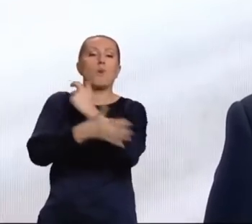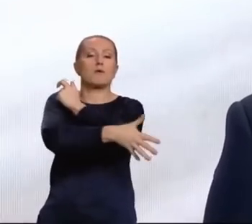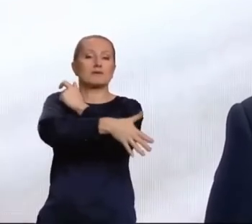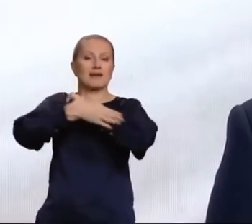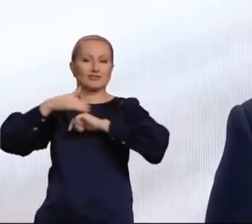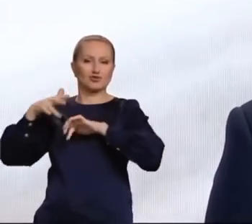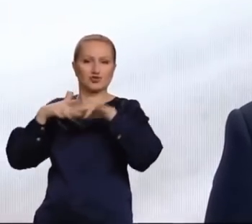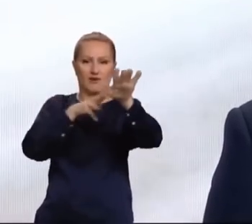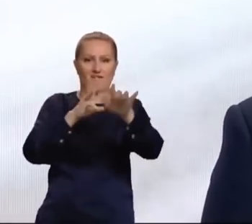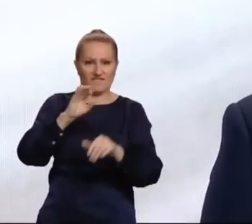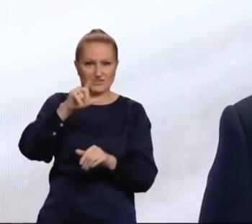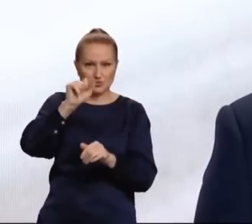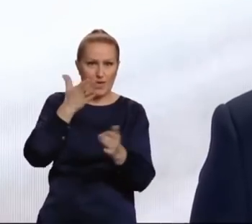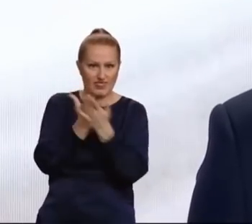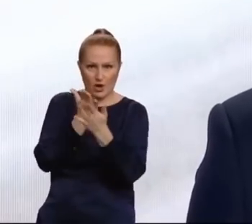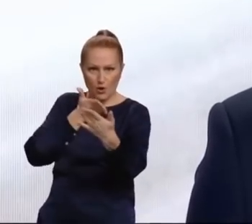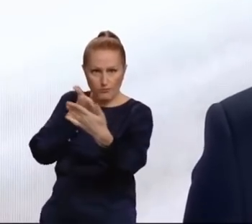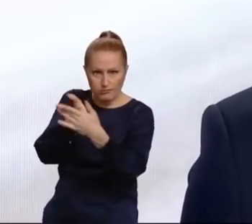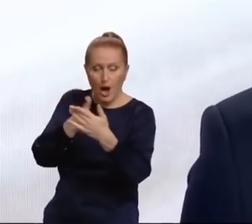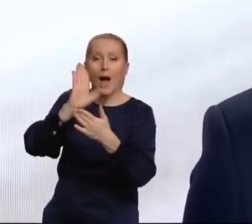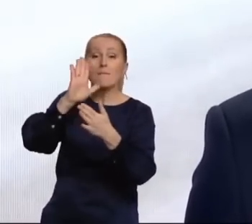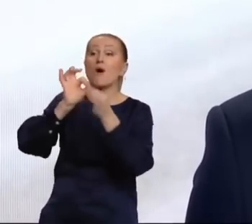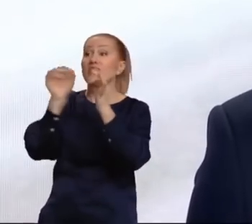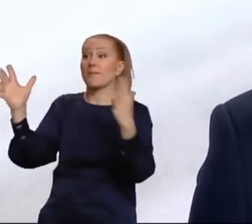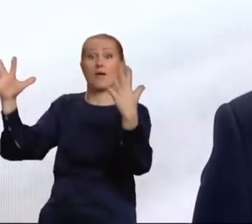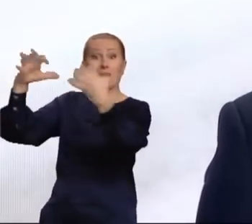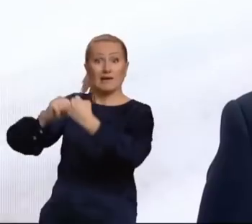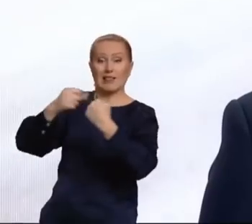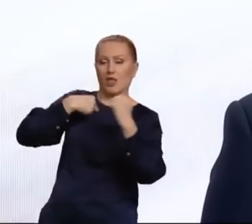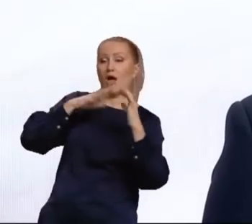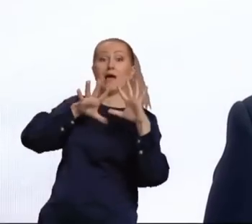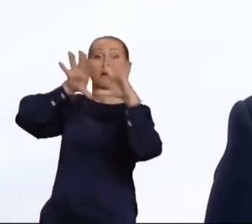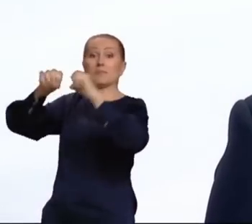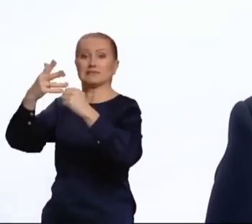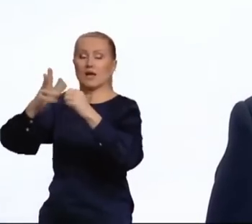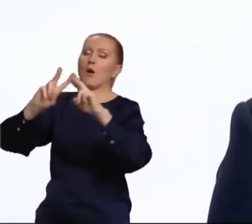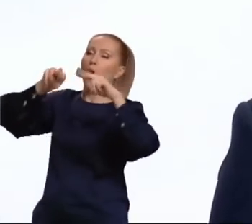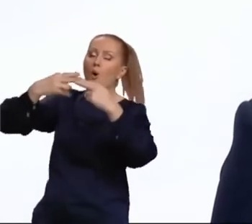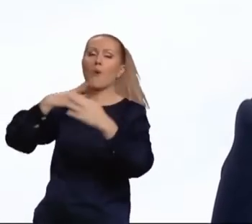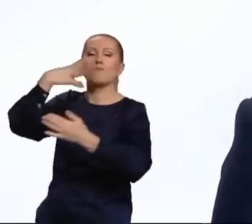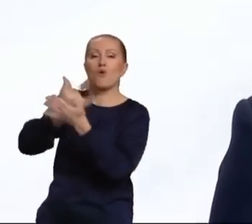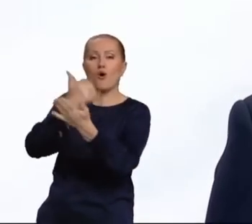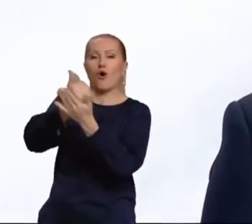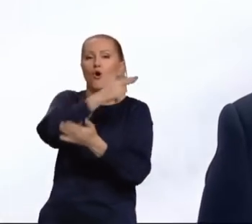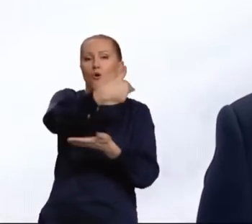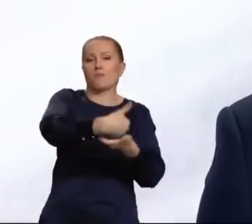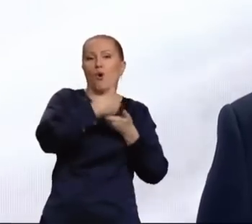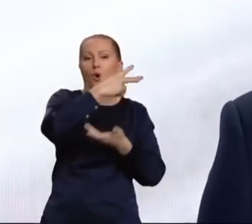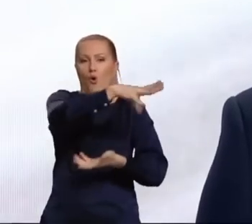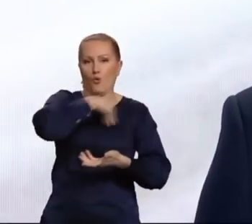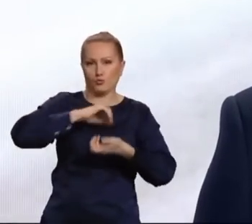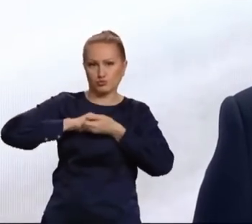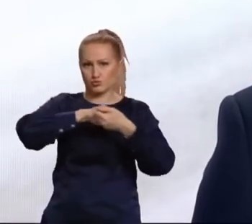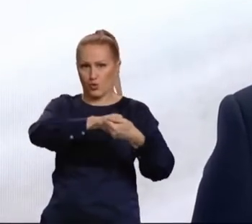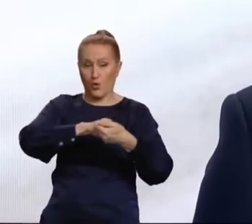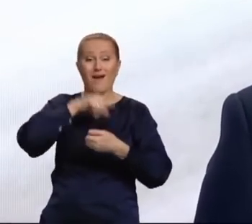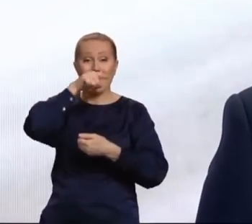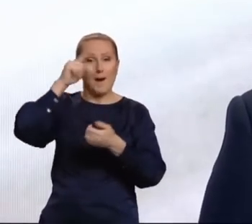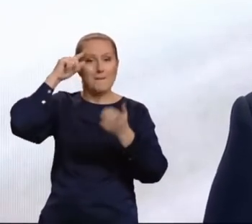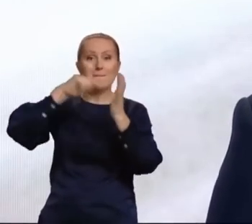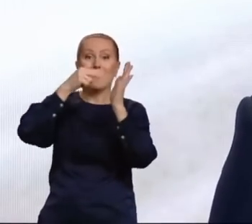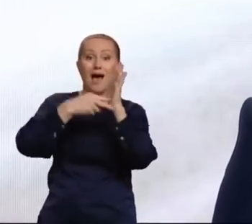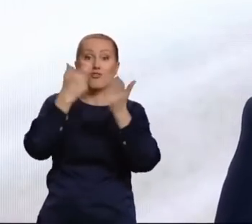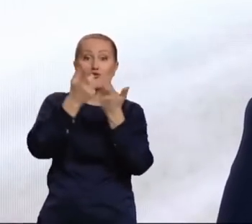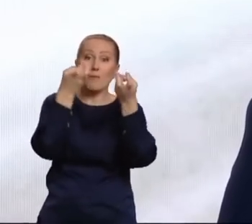była? Ewentualne późniejsze odzyskiwanie okupowanego terytorium z pomocą sojuszników. W czasie tworzenia tych planów ograniczona